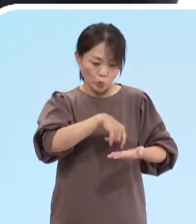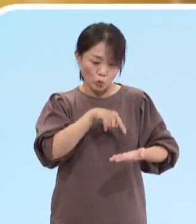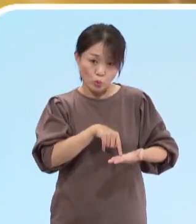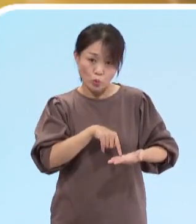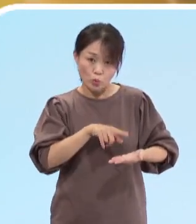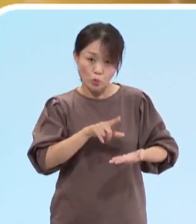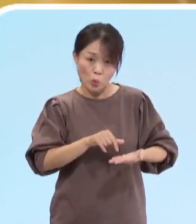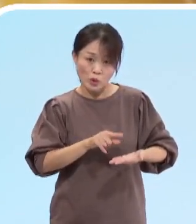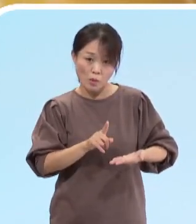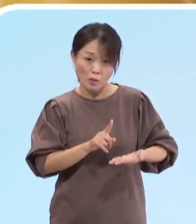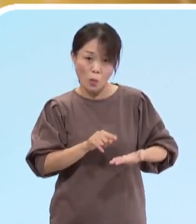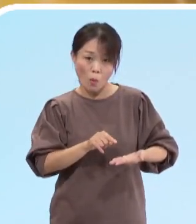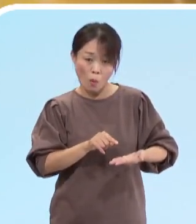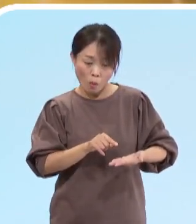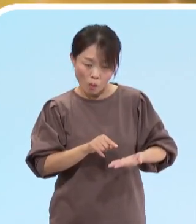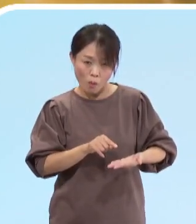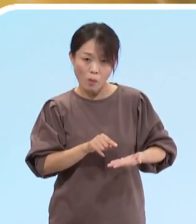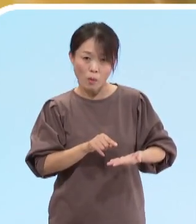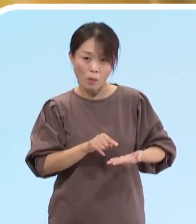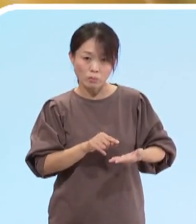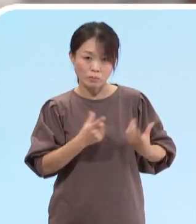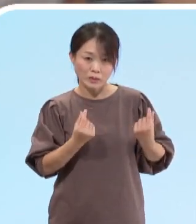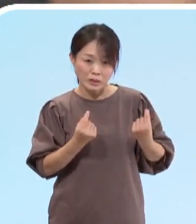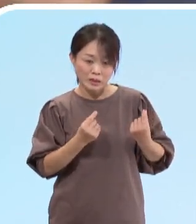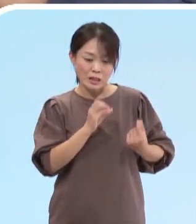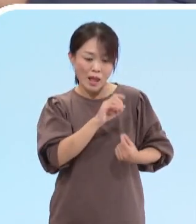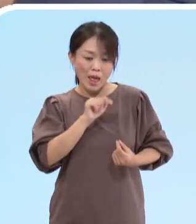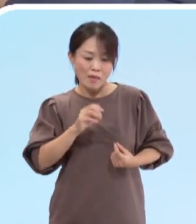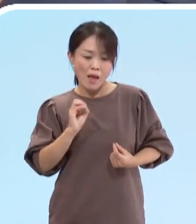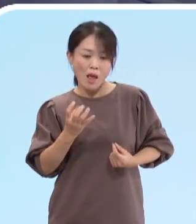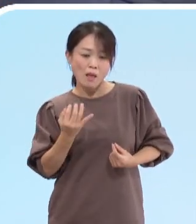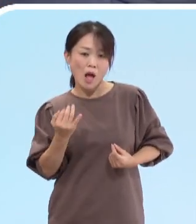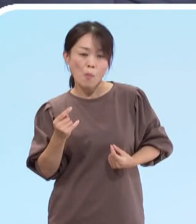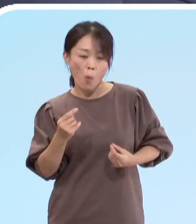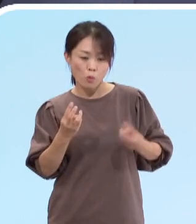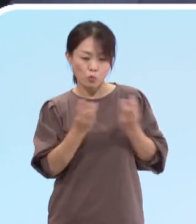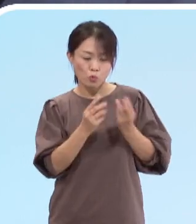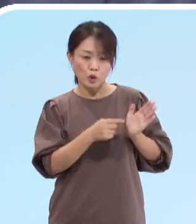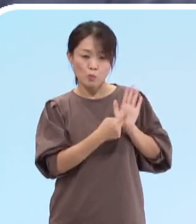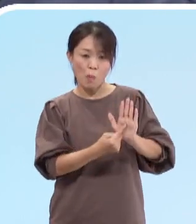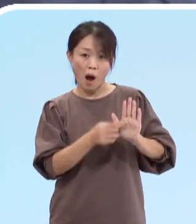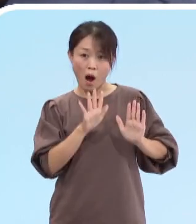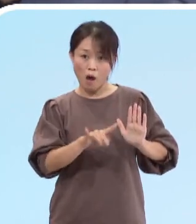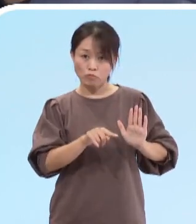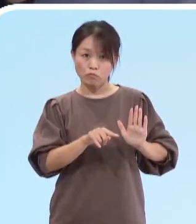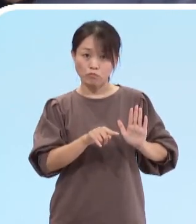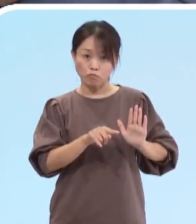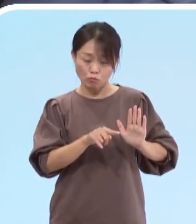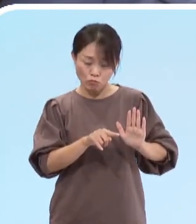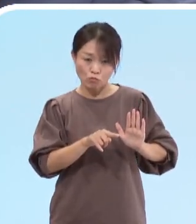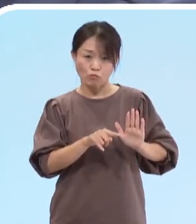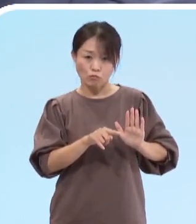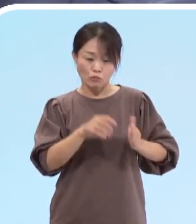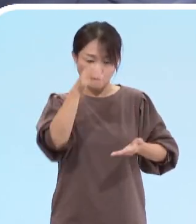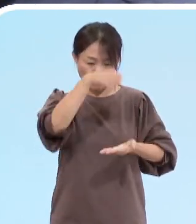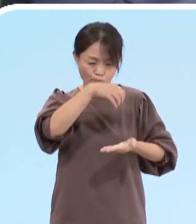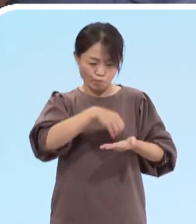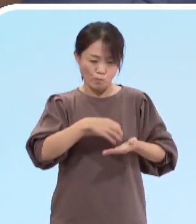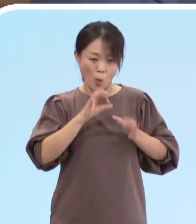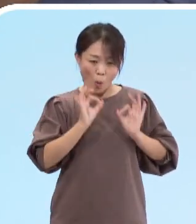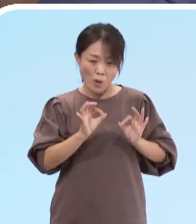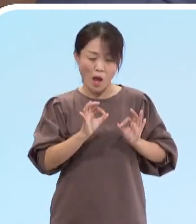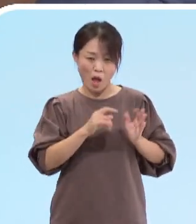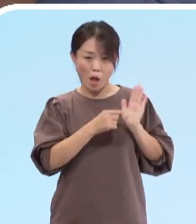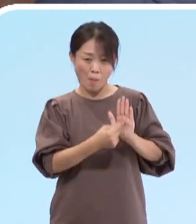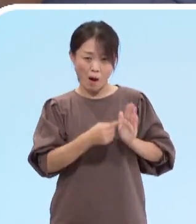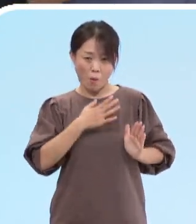らもうあかんでっていう。 これが 0.00 とかにな ゼロになるってこと は、はい、 OK よという。 あ、はい、